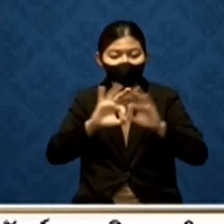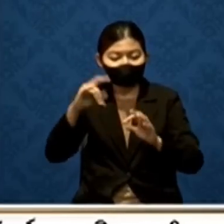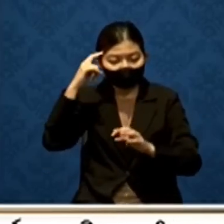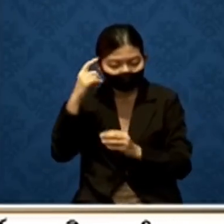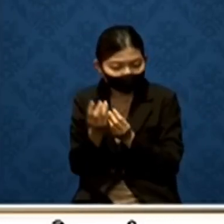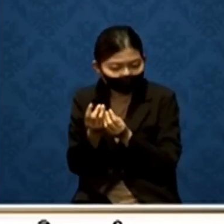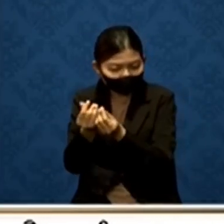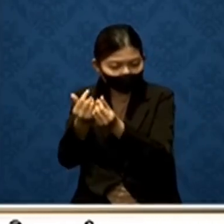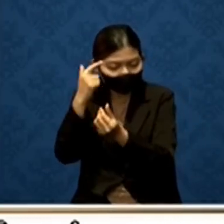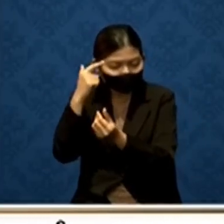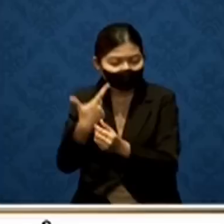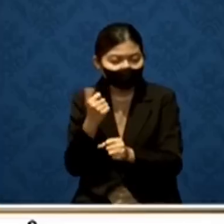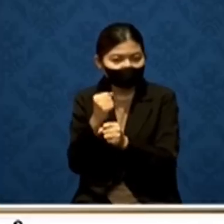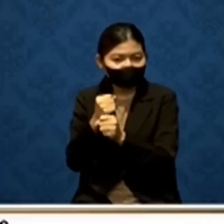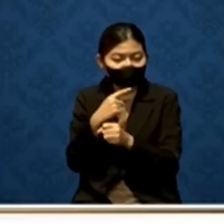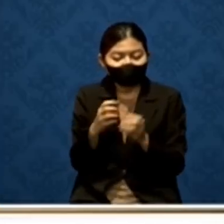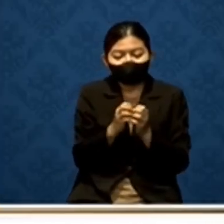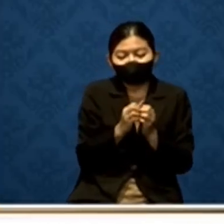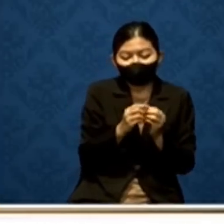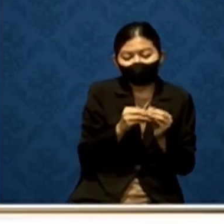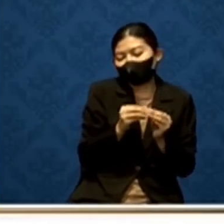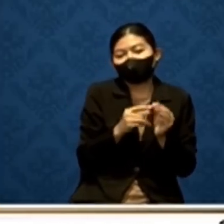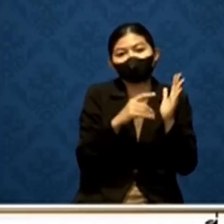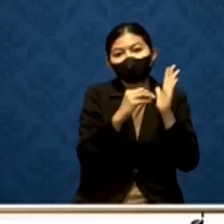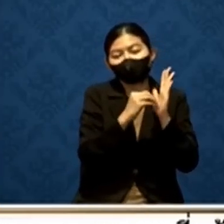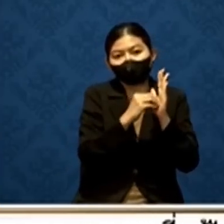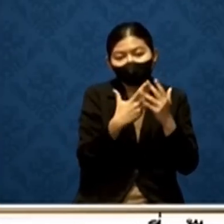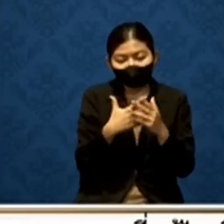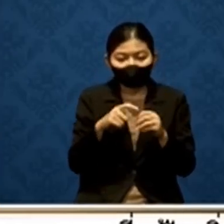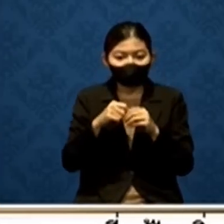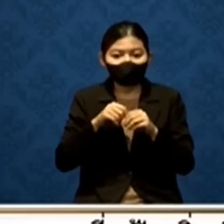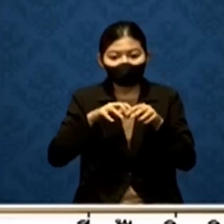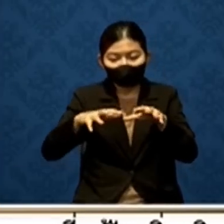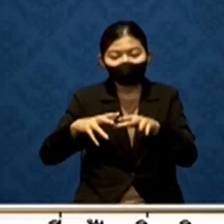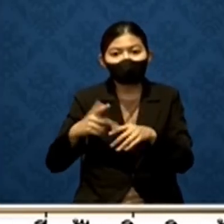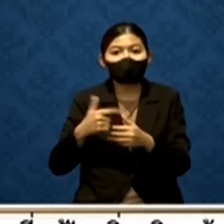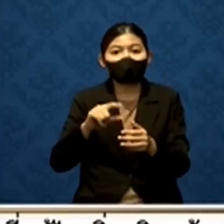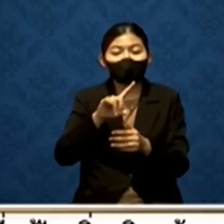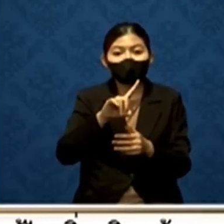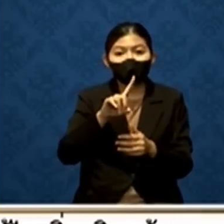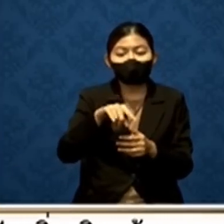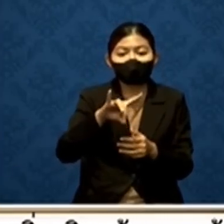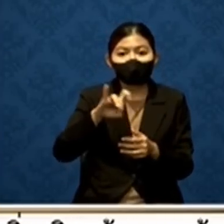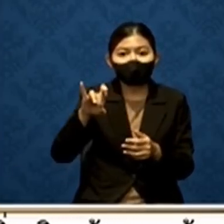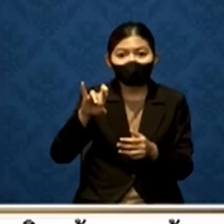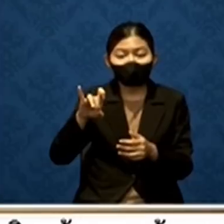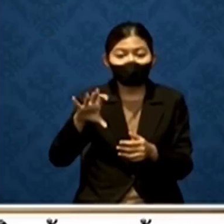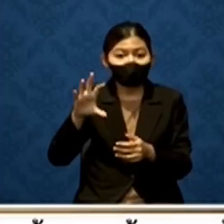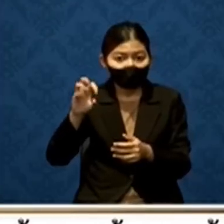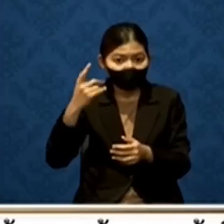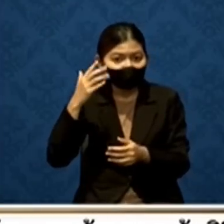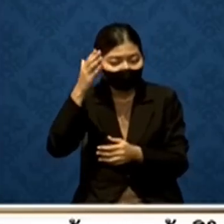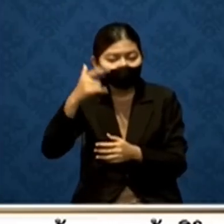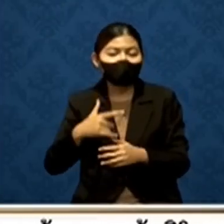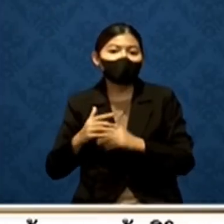กิจจากที่เคยกระจุกอยู่ใกุเทศมหานuchsคร กระจายออกครั7850 อ.p. คืออนาค